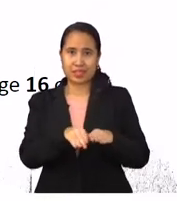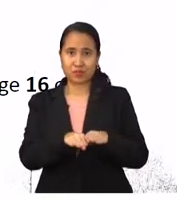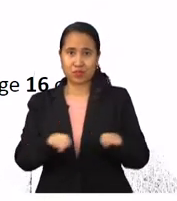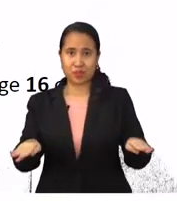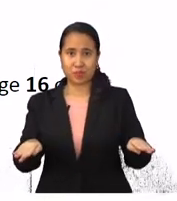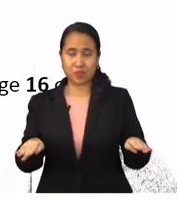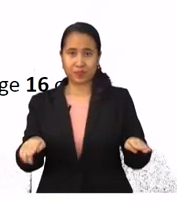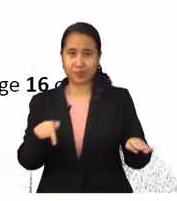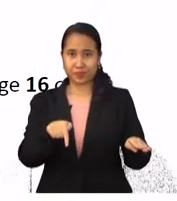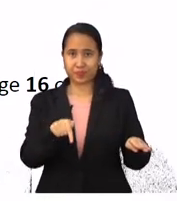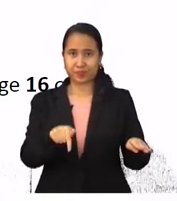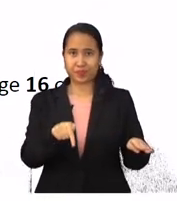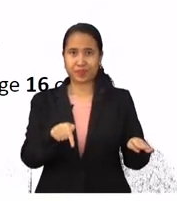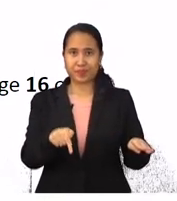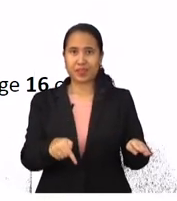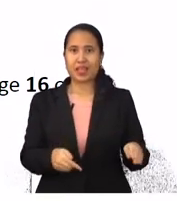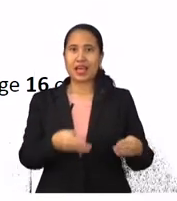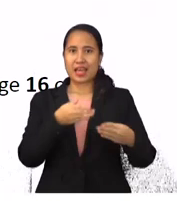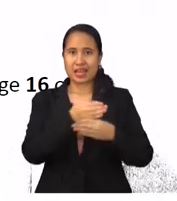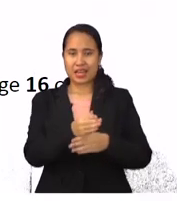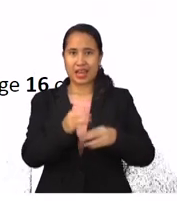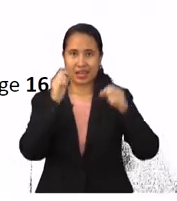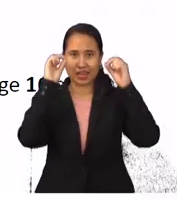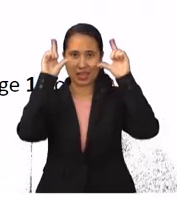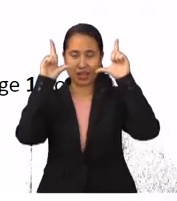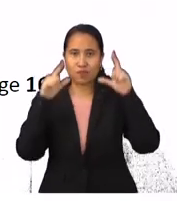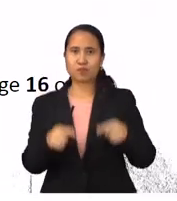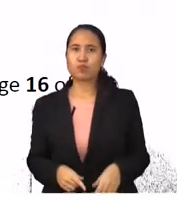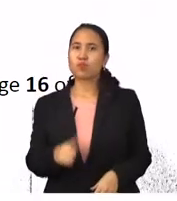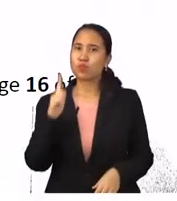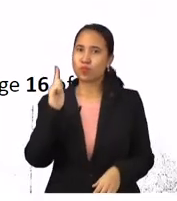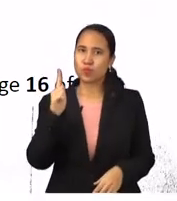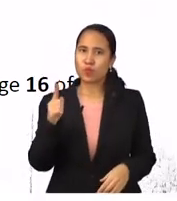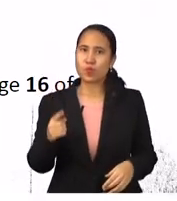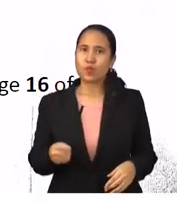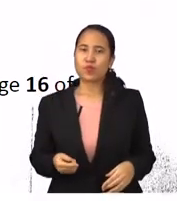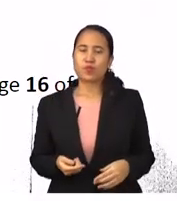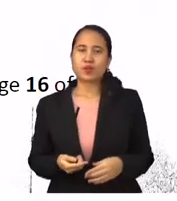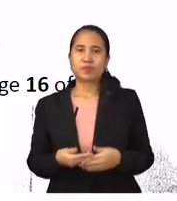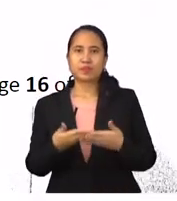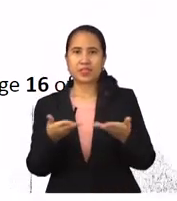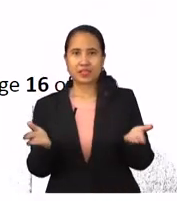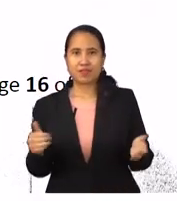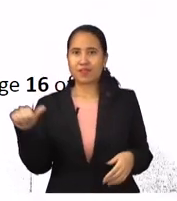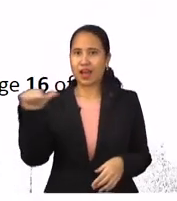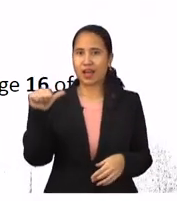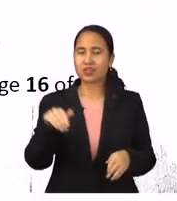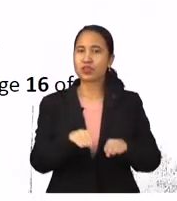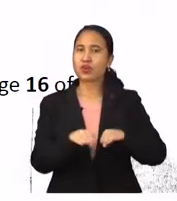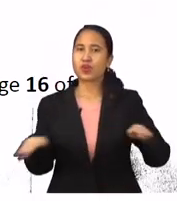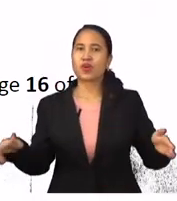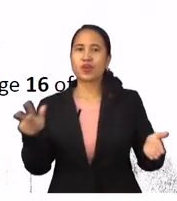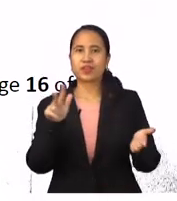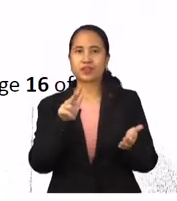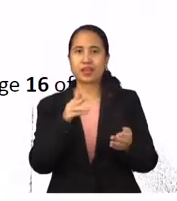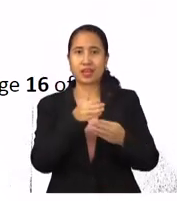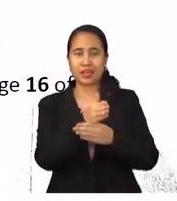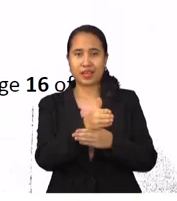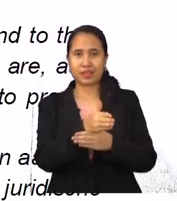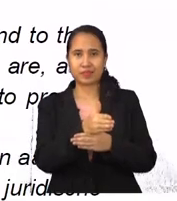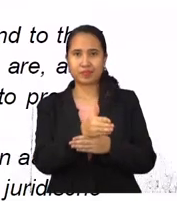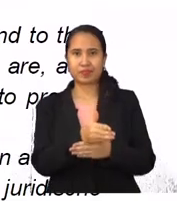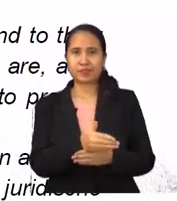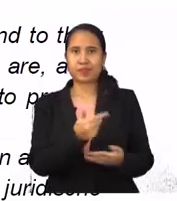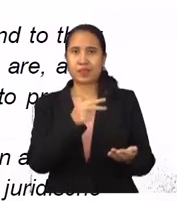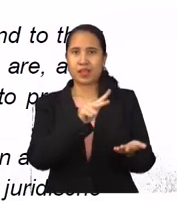feit dat het recht op leven een voorwaarde vormt voor het bestaan van de drager van andere grondrechten. Artikel